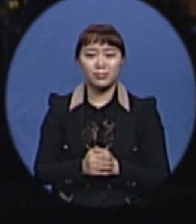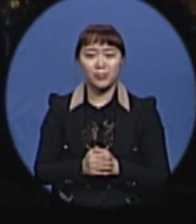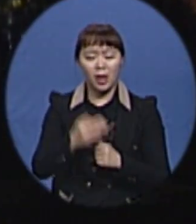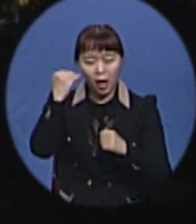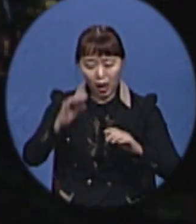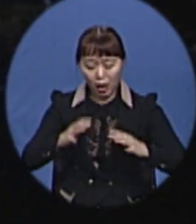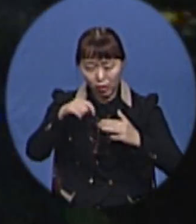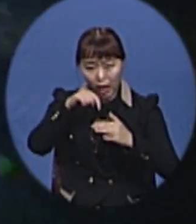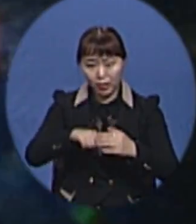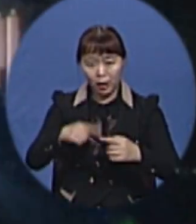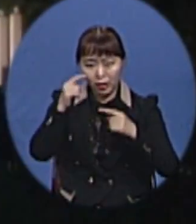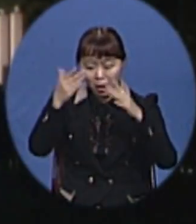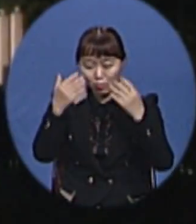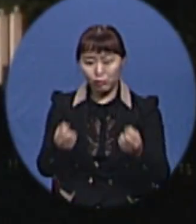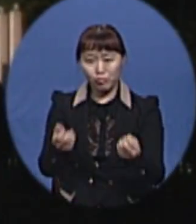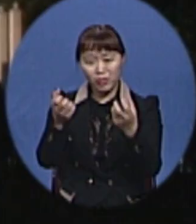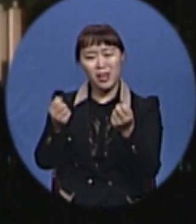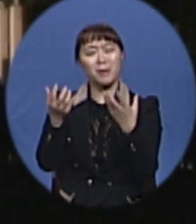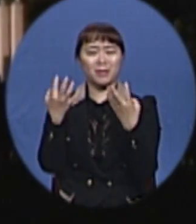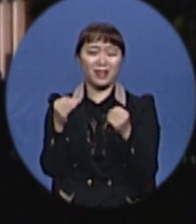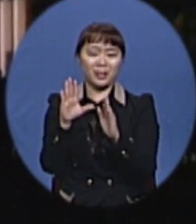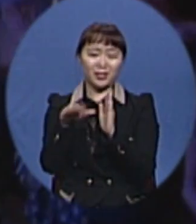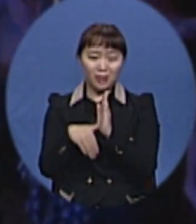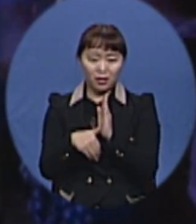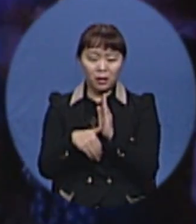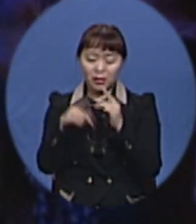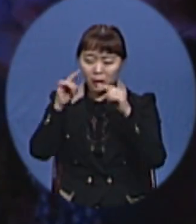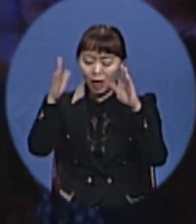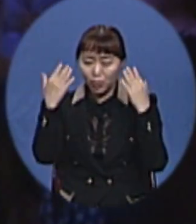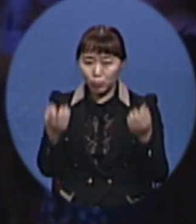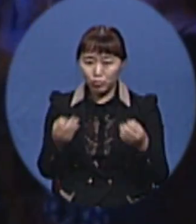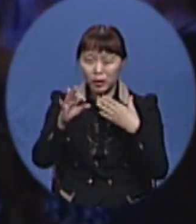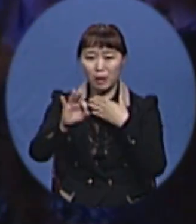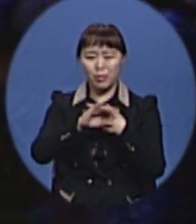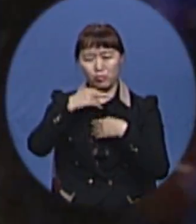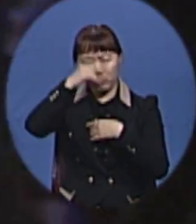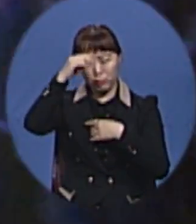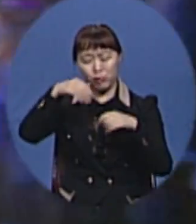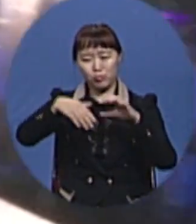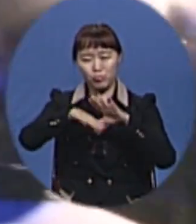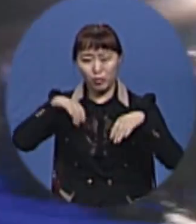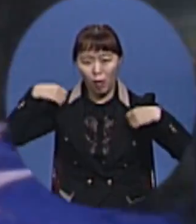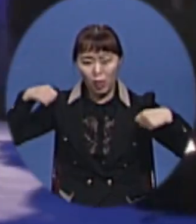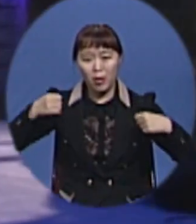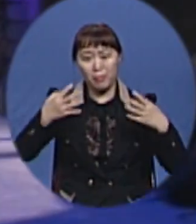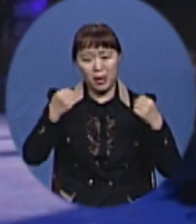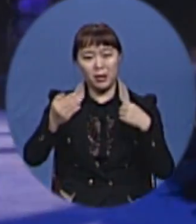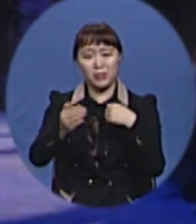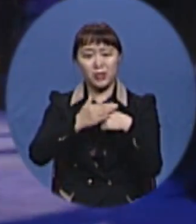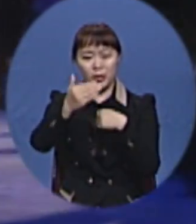국내 대학교의 축제가 한창인 시기입니다. 대학 축제하면 술과 문화 공연이 주축이